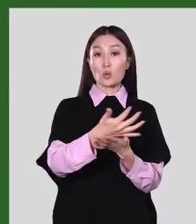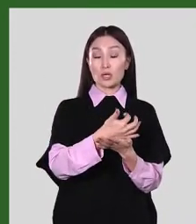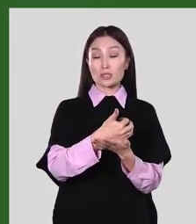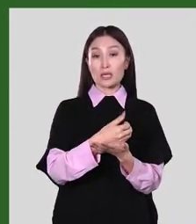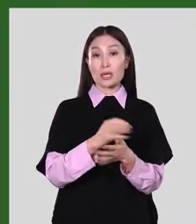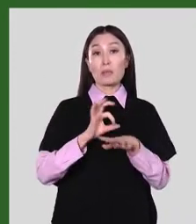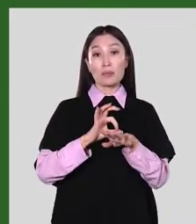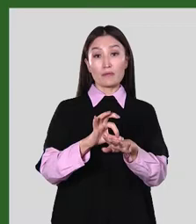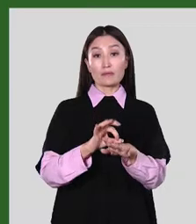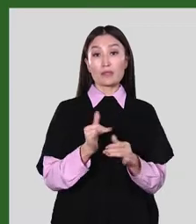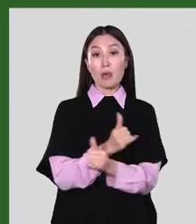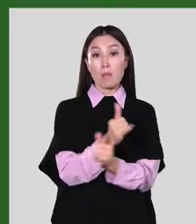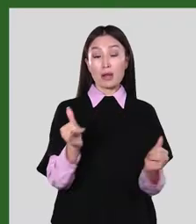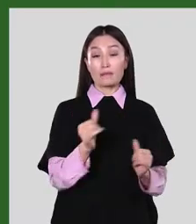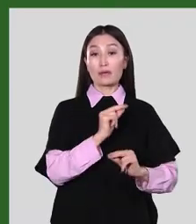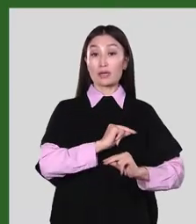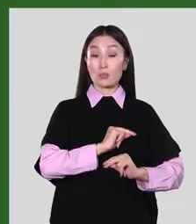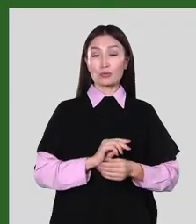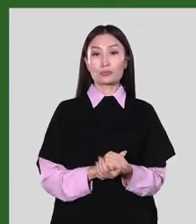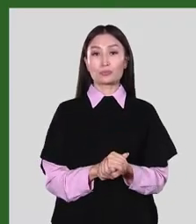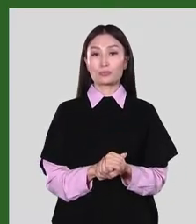проведении полевых работ